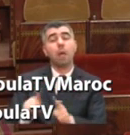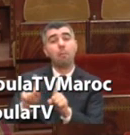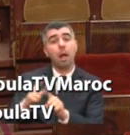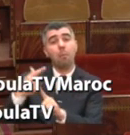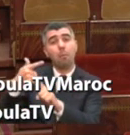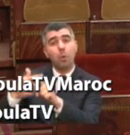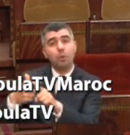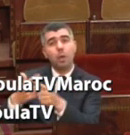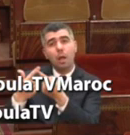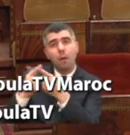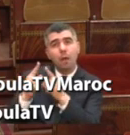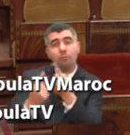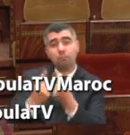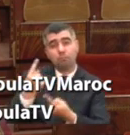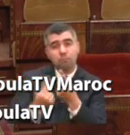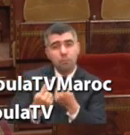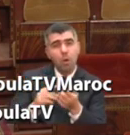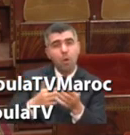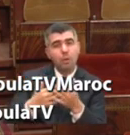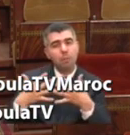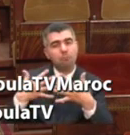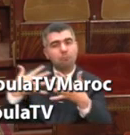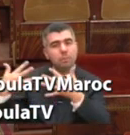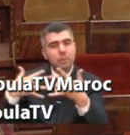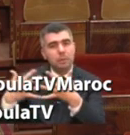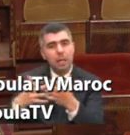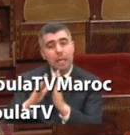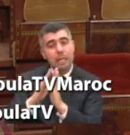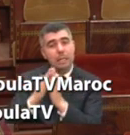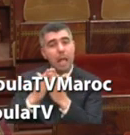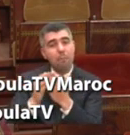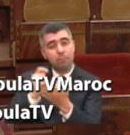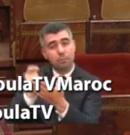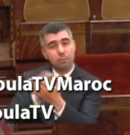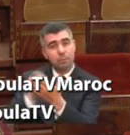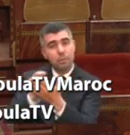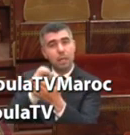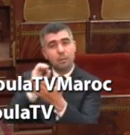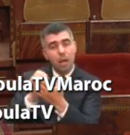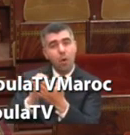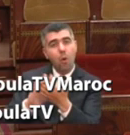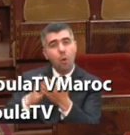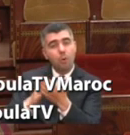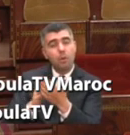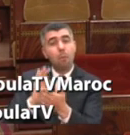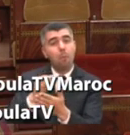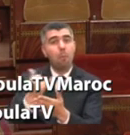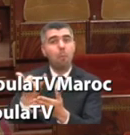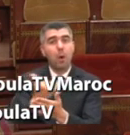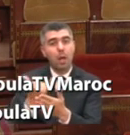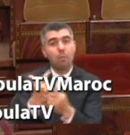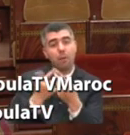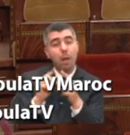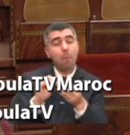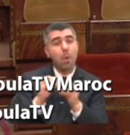المساهمات في حقوق المؤلفين. يعني يجب ضمان الشفافية في هذه المساهمات وضمان المصداقية في حقوق المؤلفين، لأنها تتعاني من عدة